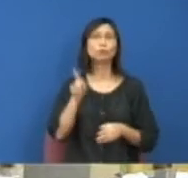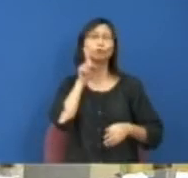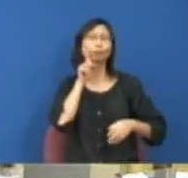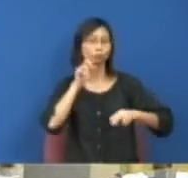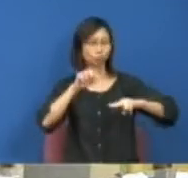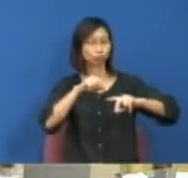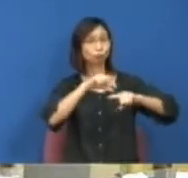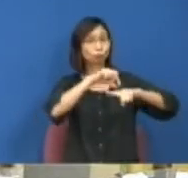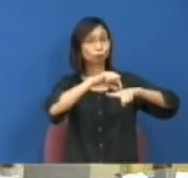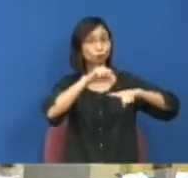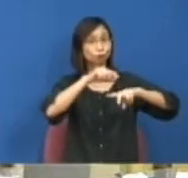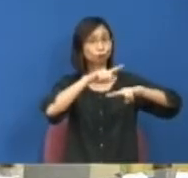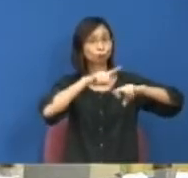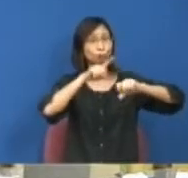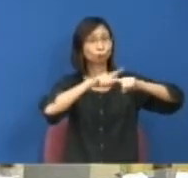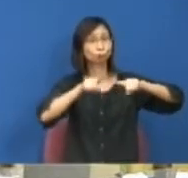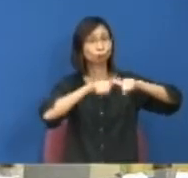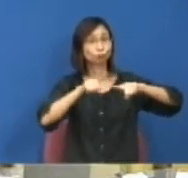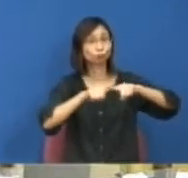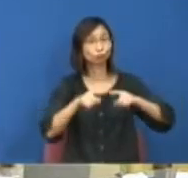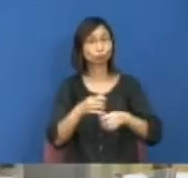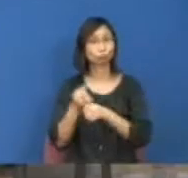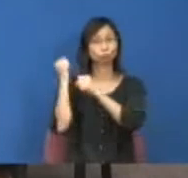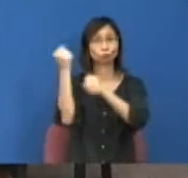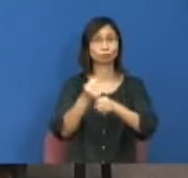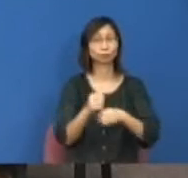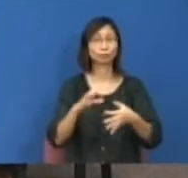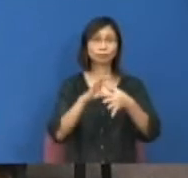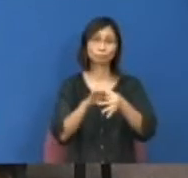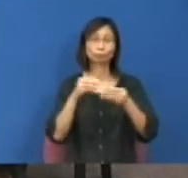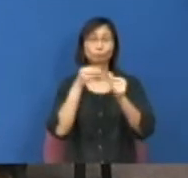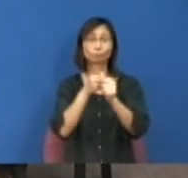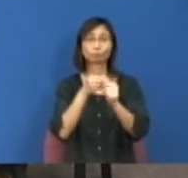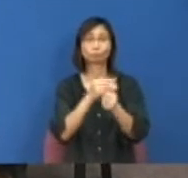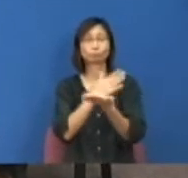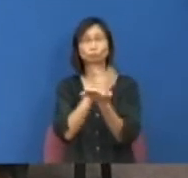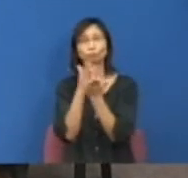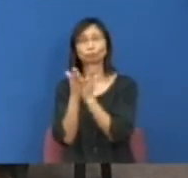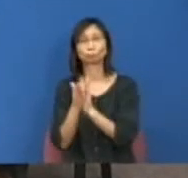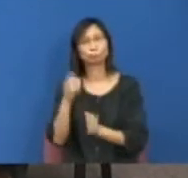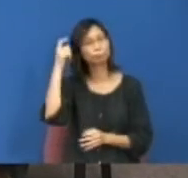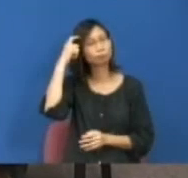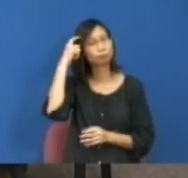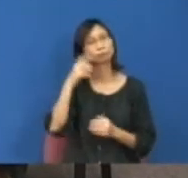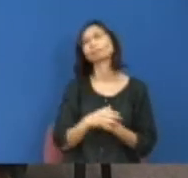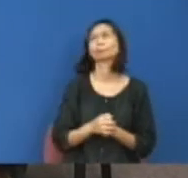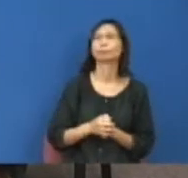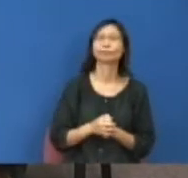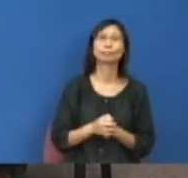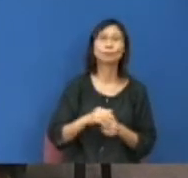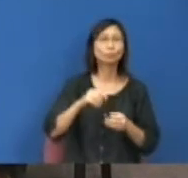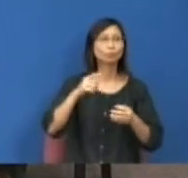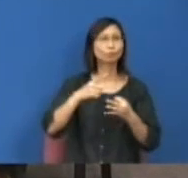另外，社民連會不會教授這些知識？ Lewis 就有一個很奇怪的習慣，就是不停地重